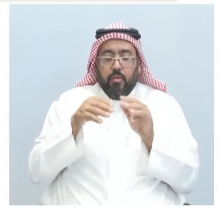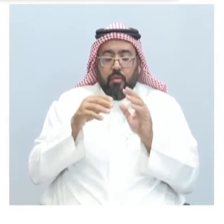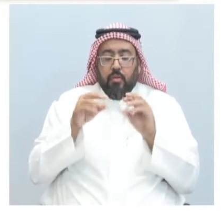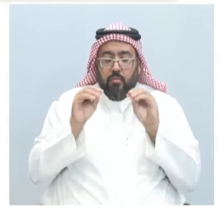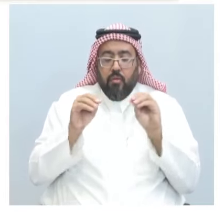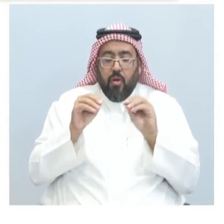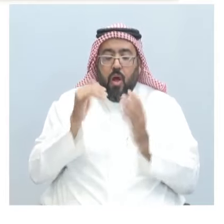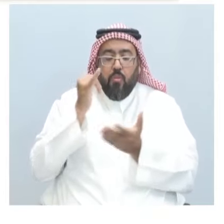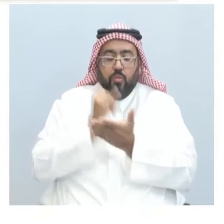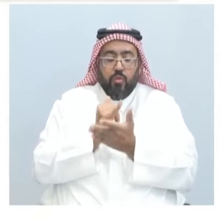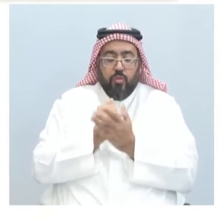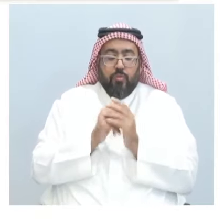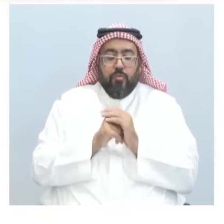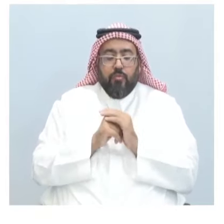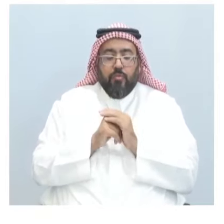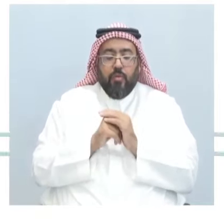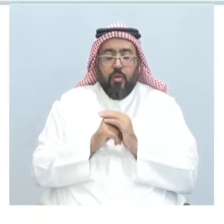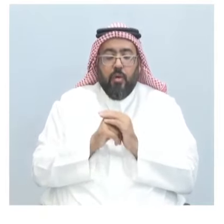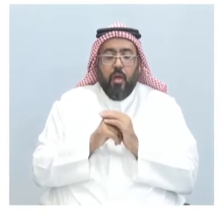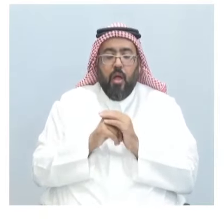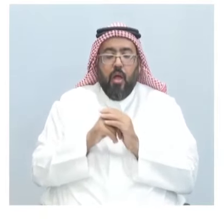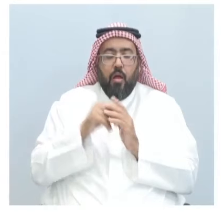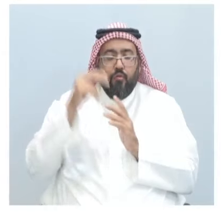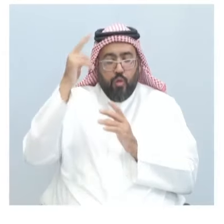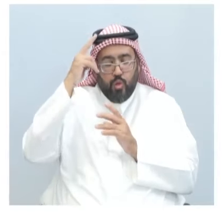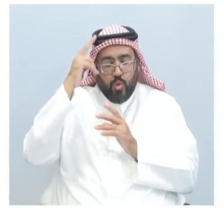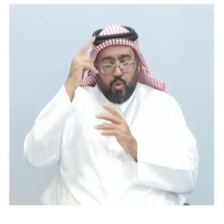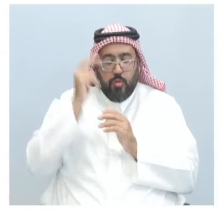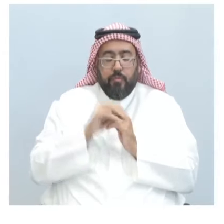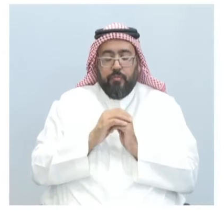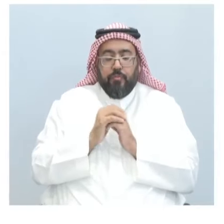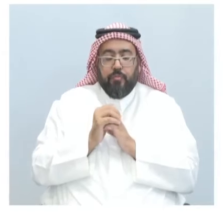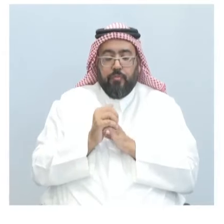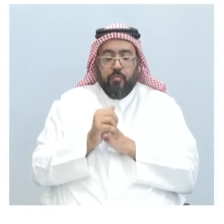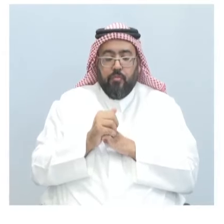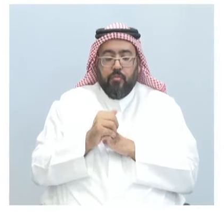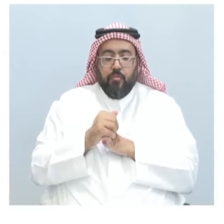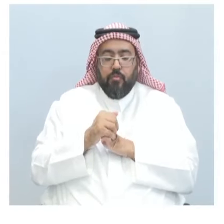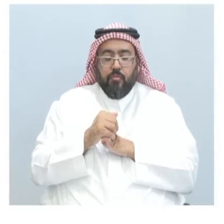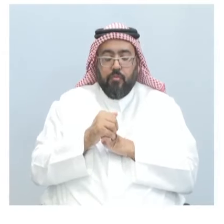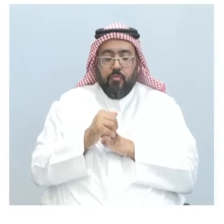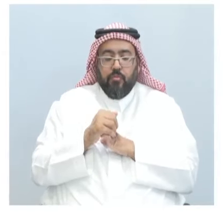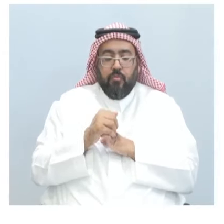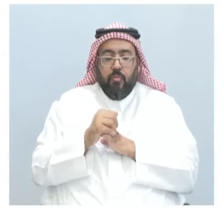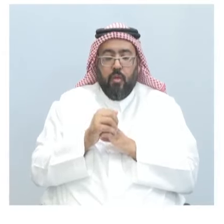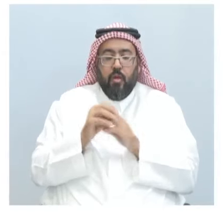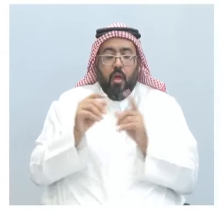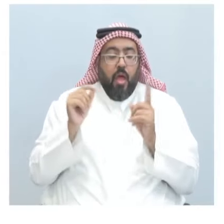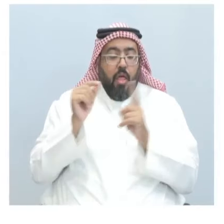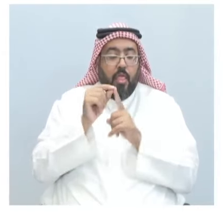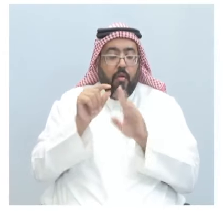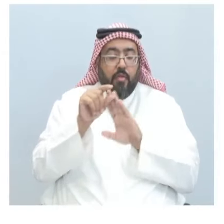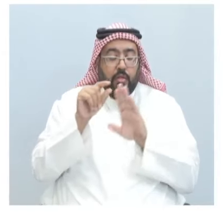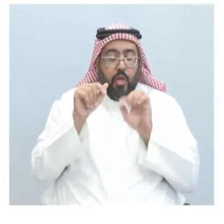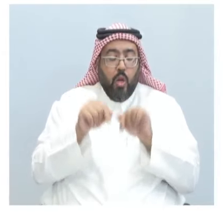الجهه المسؤوله عن ذلك في بلاد المملكه العربيه السعوديه طيب ماذا عن اهداف درسنا